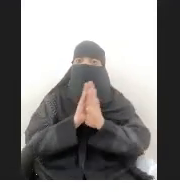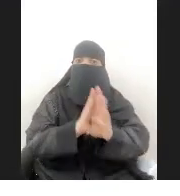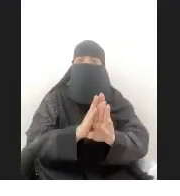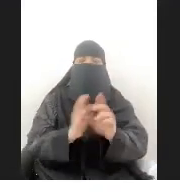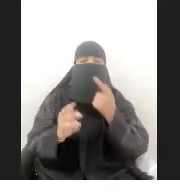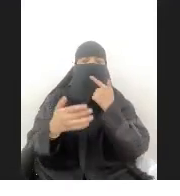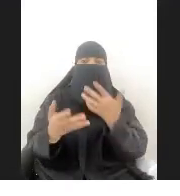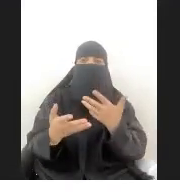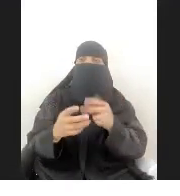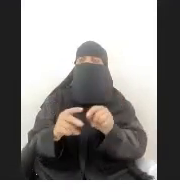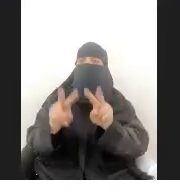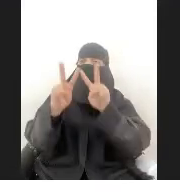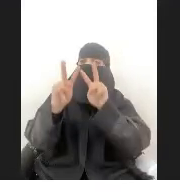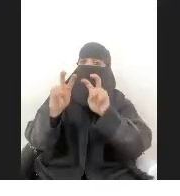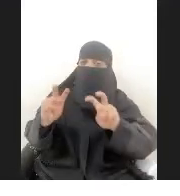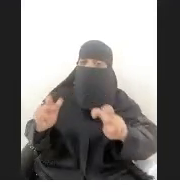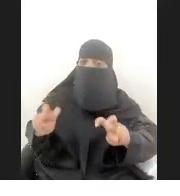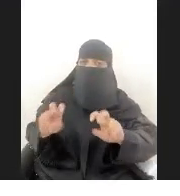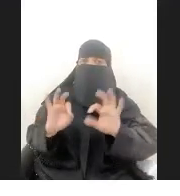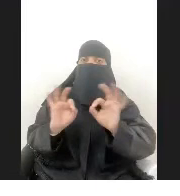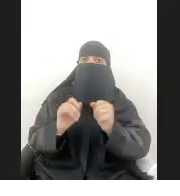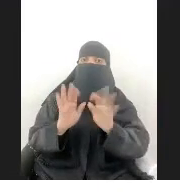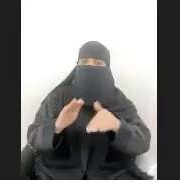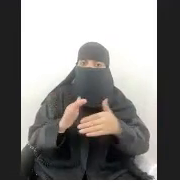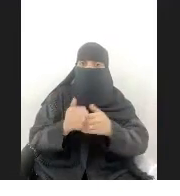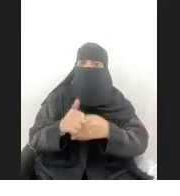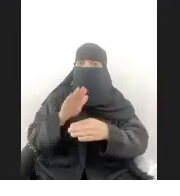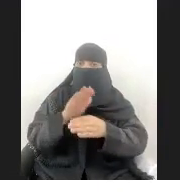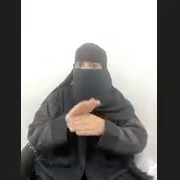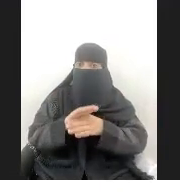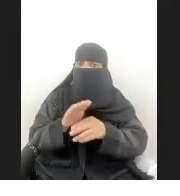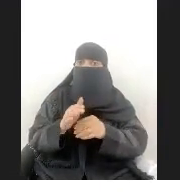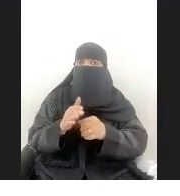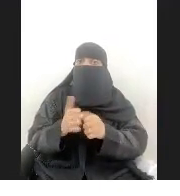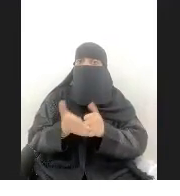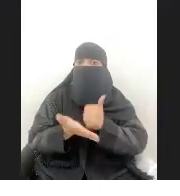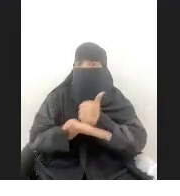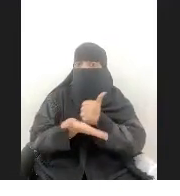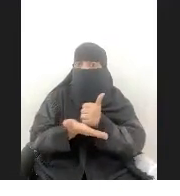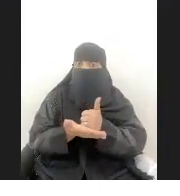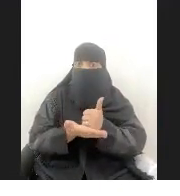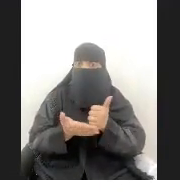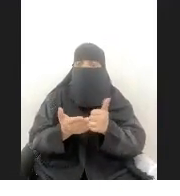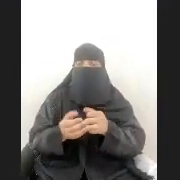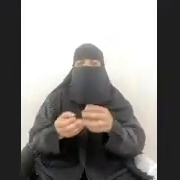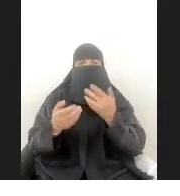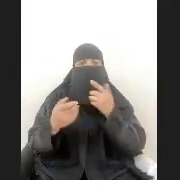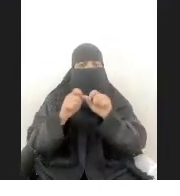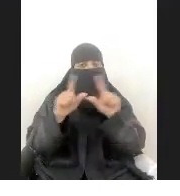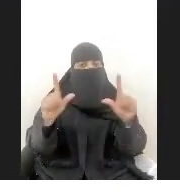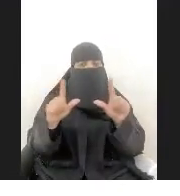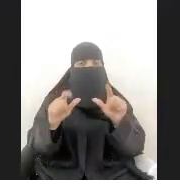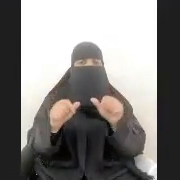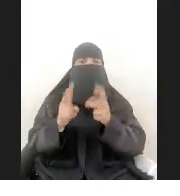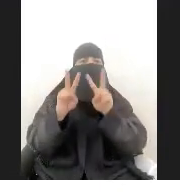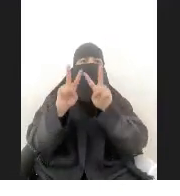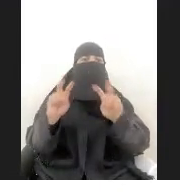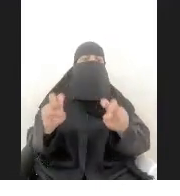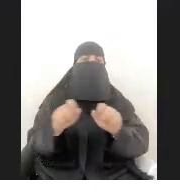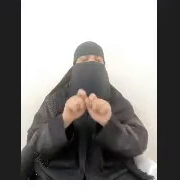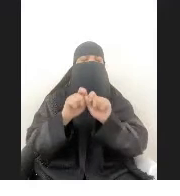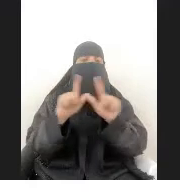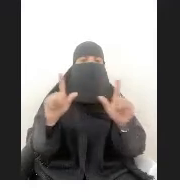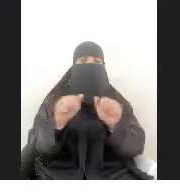إذا كانت عندنا البنية مرنة وهرمية أكيد بالتأكيد أنها حتدعم سهولة الإبحار. هذه هرمية تقسيم المحتوى